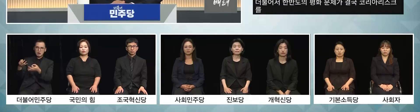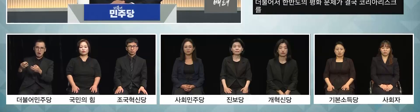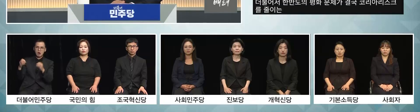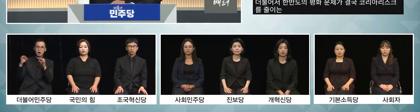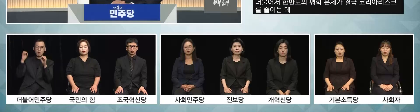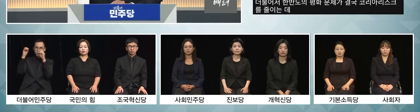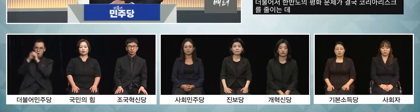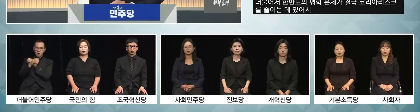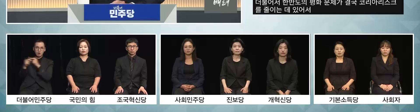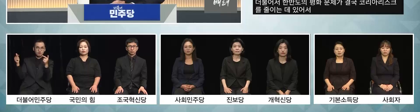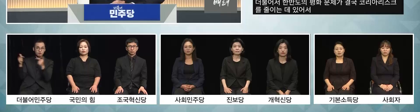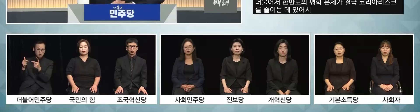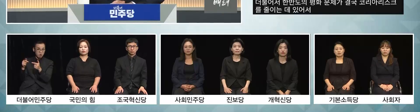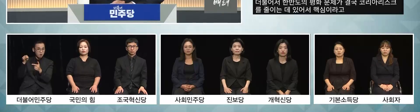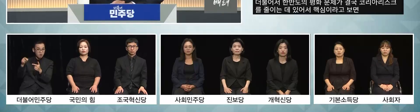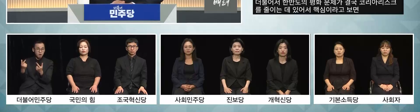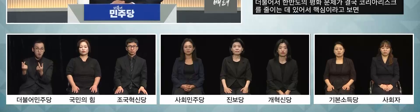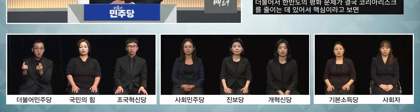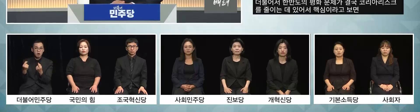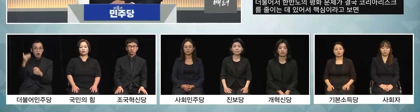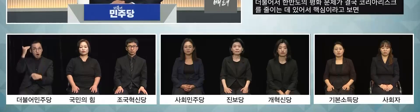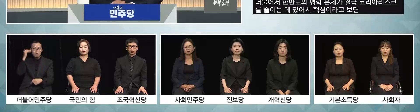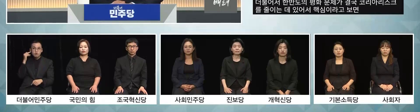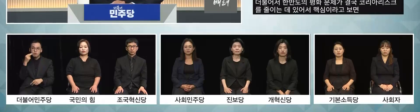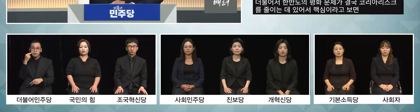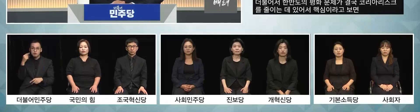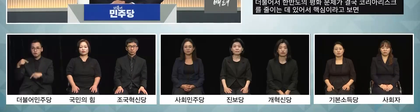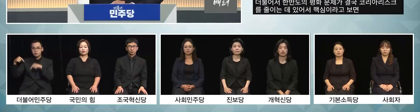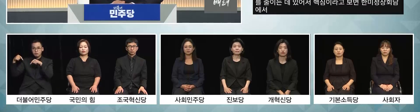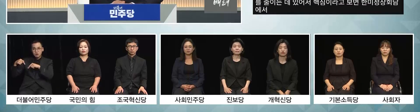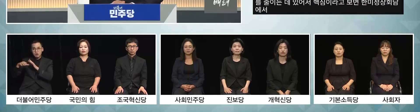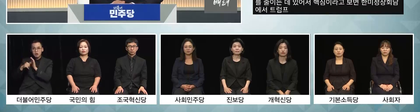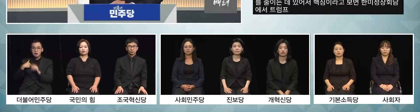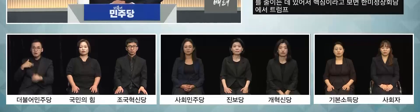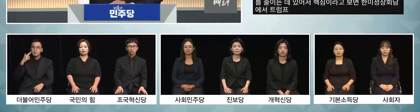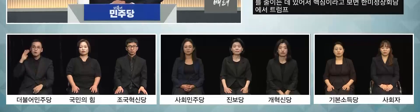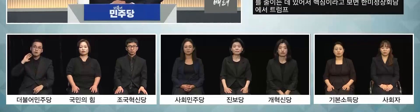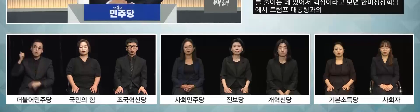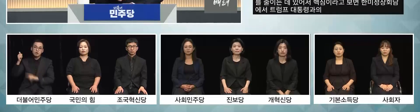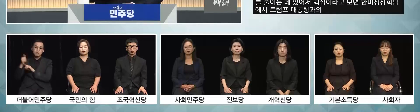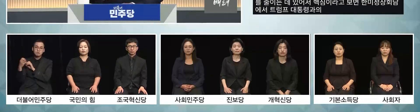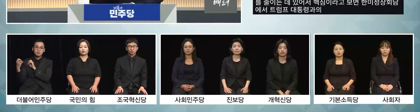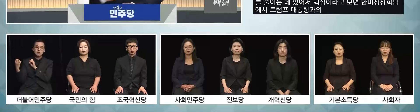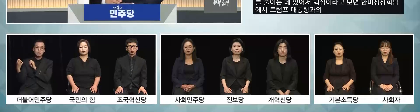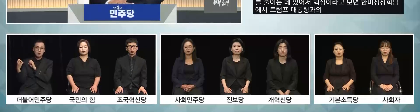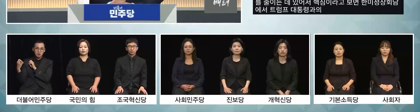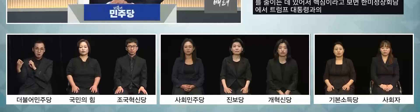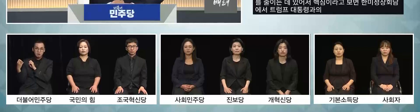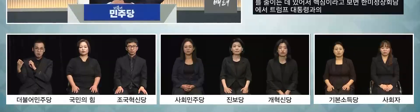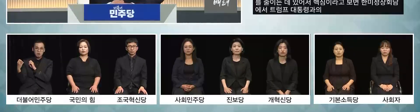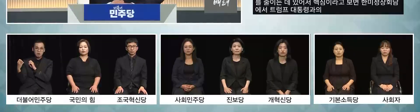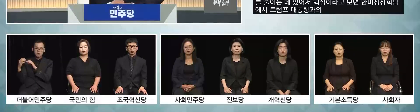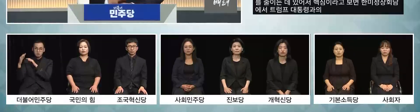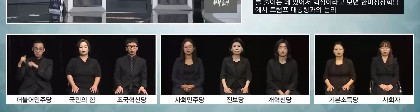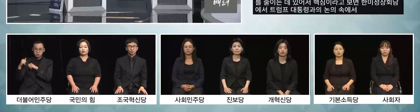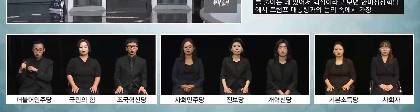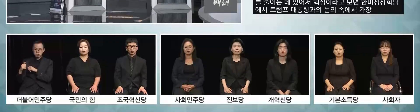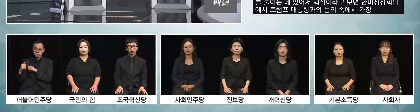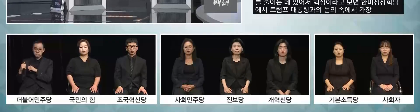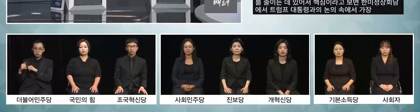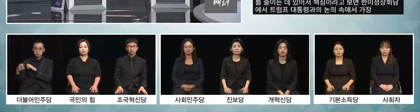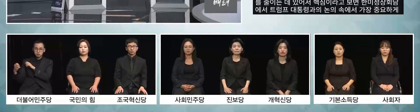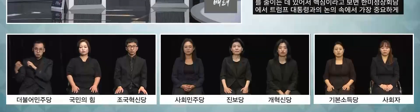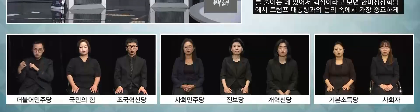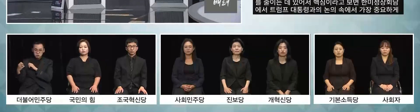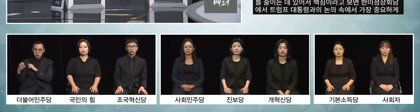핵심이라고 본다면 한미 정상회담에서 트럼프 대통령과의 이제 논의 속에서 가장 중요하게